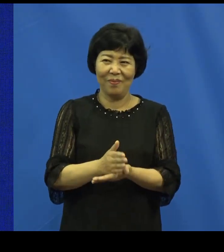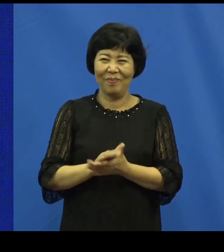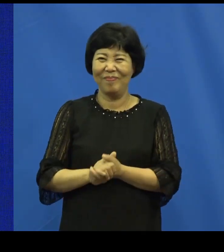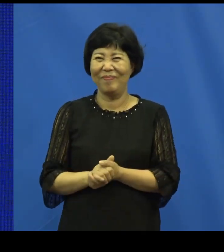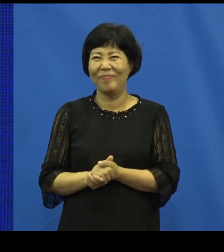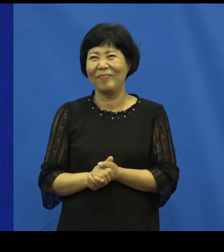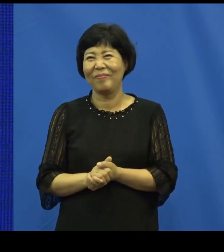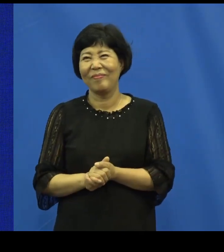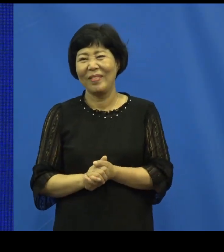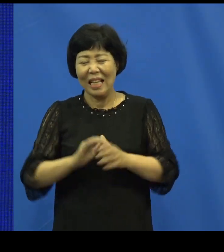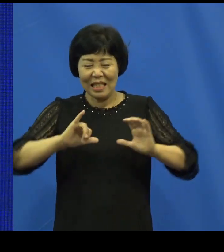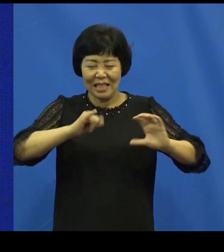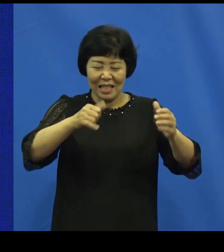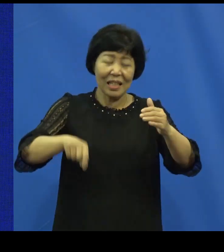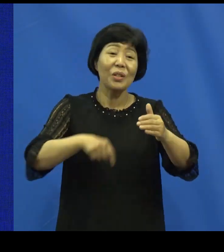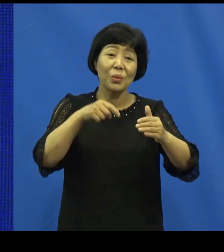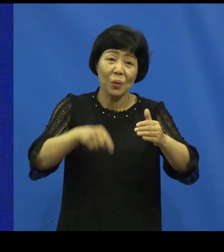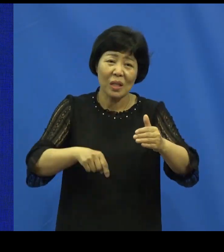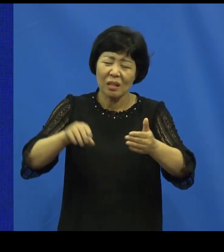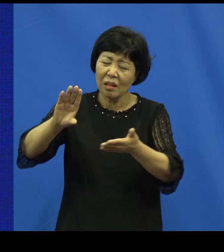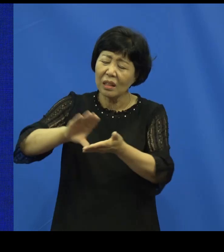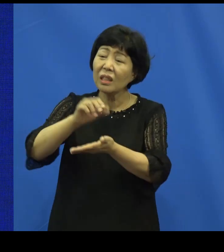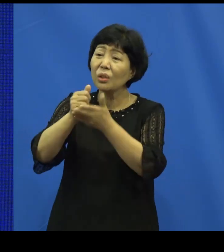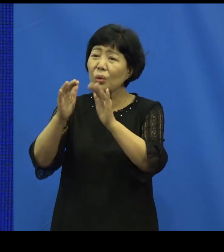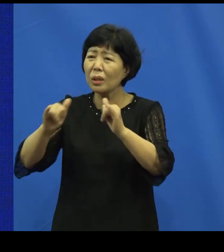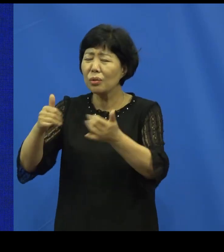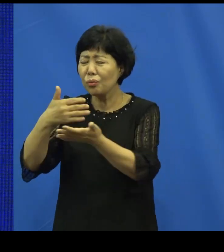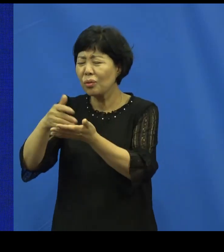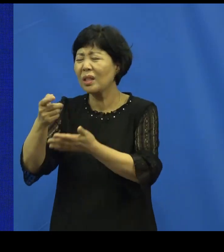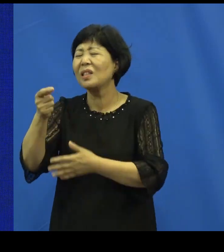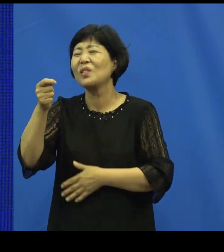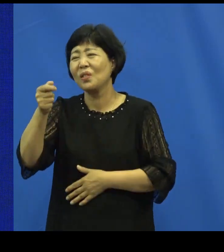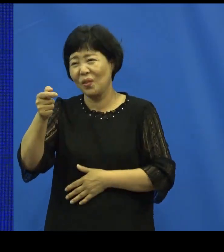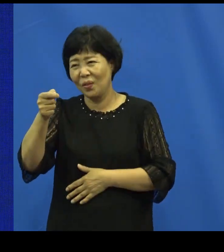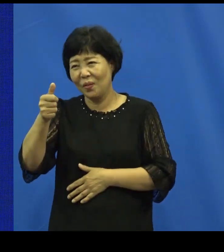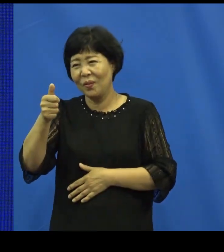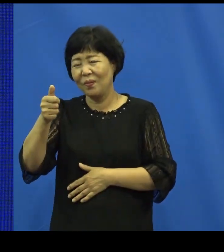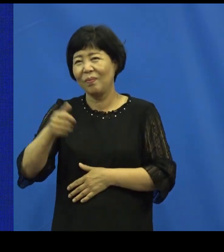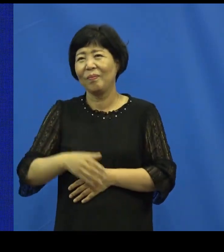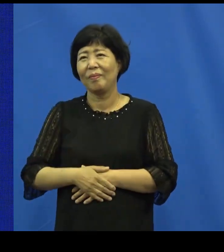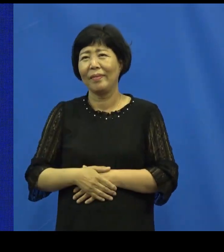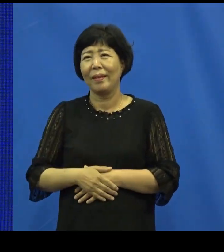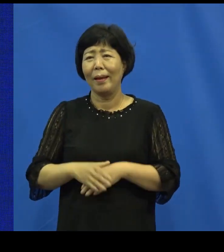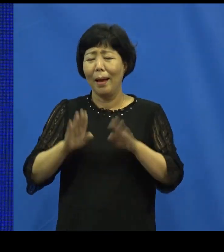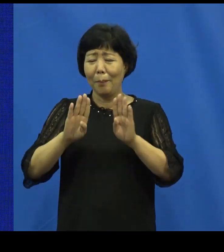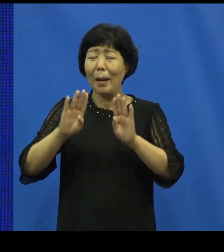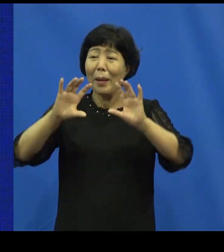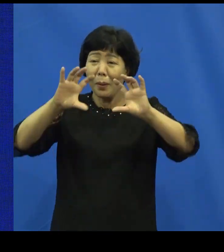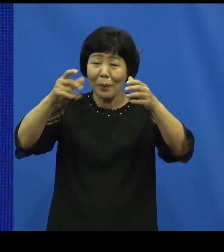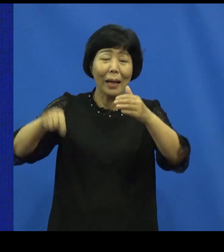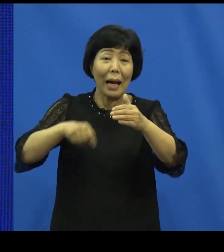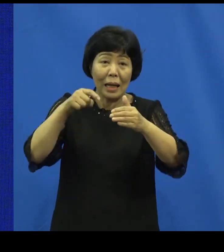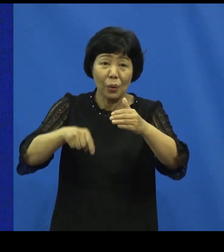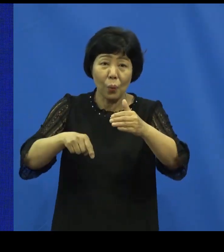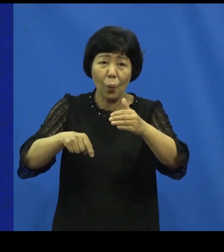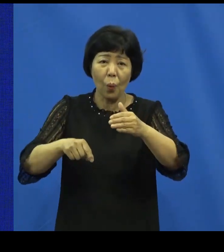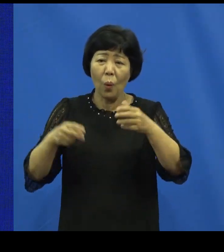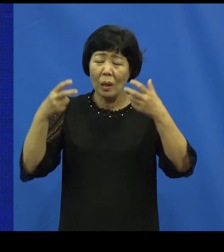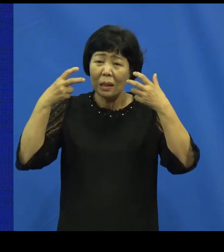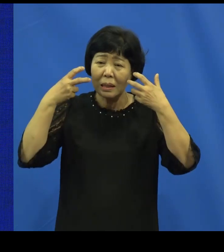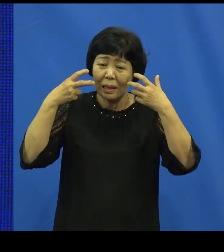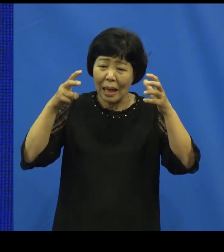세상 속에서 그리스도는 언제나 소수입니다. 여러분, 바벨론의 그 제국 안에 다니엘 단 한 사람, 그 친구들과 소수 중에